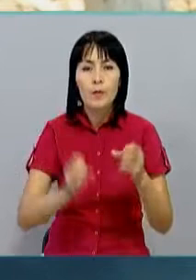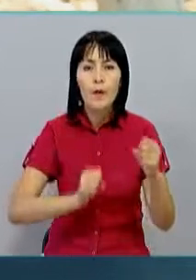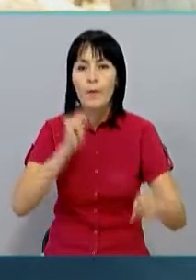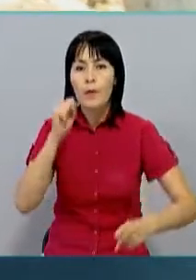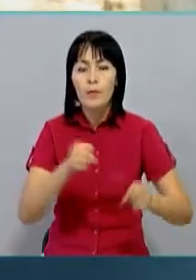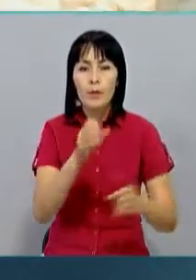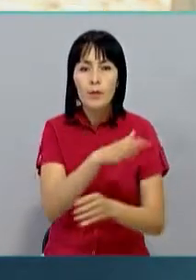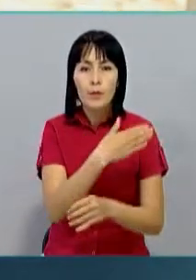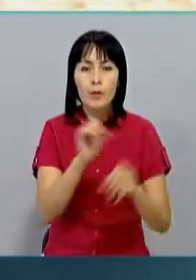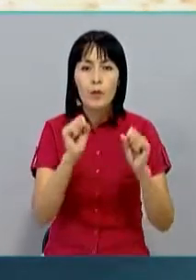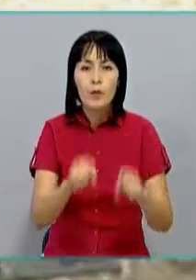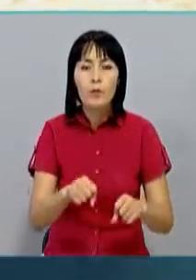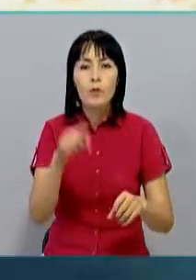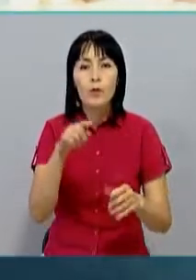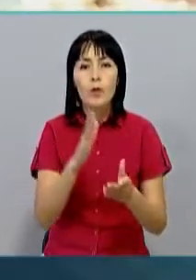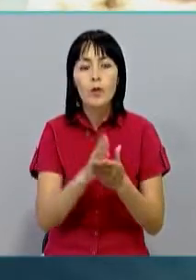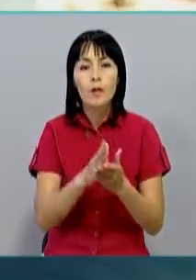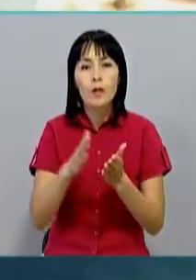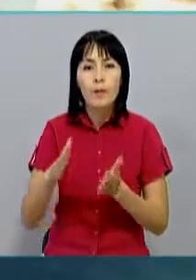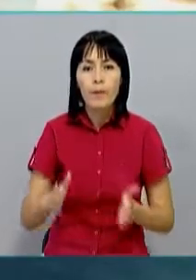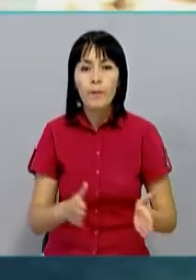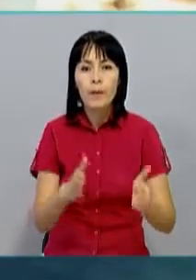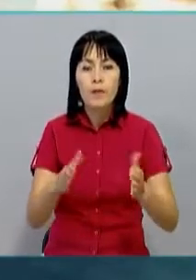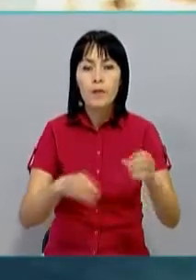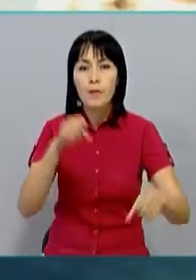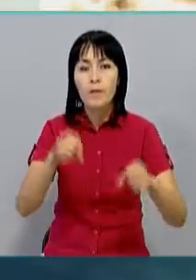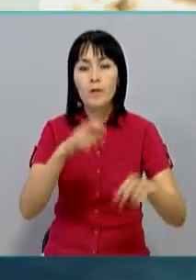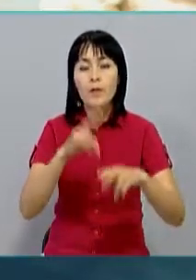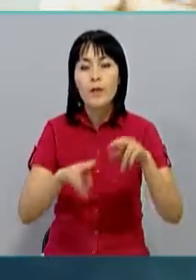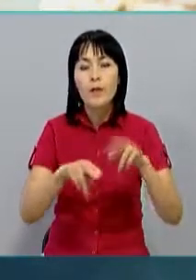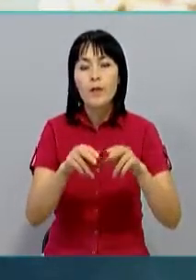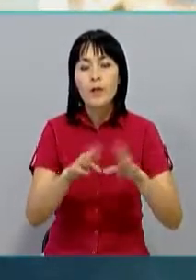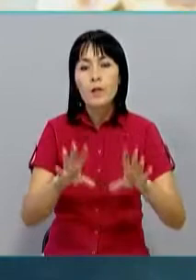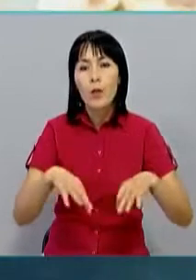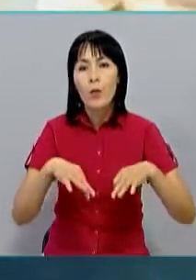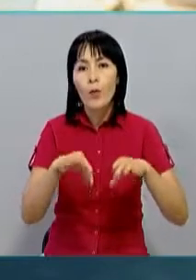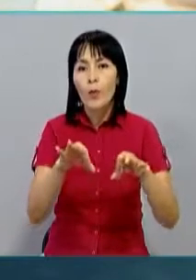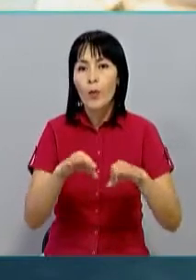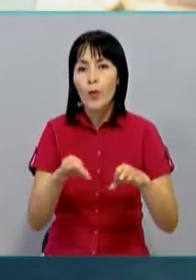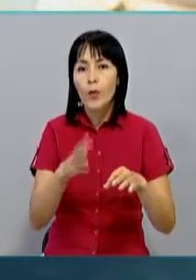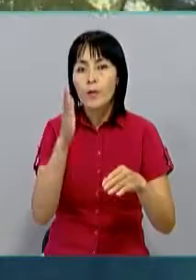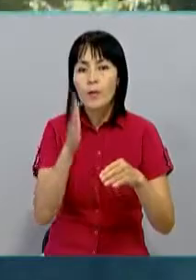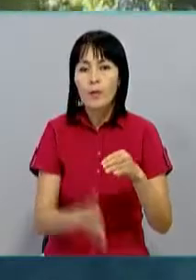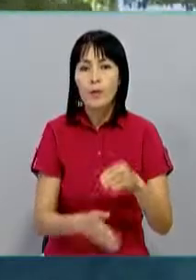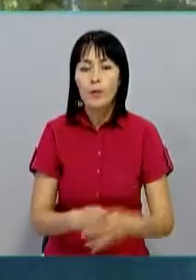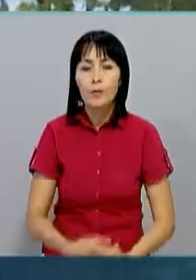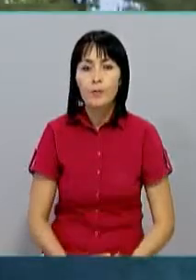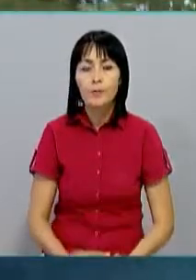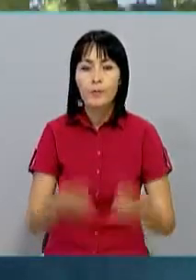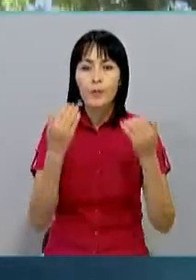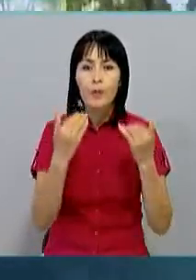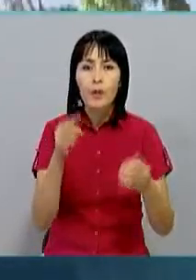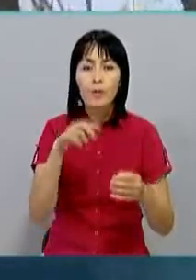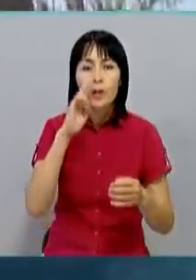де серуендеуге болады. Өйткені ол үшін арнайы веложол салынады. Алайда көлік қатынасына шектеу қойылады. Бүгінде бұл